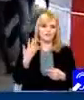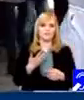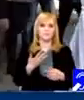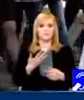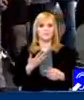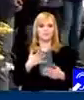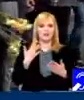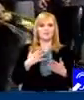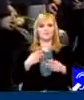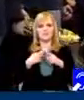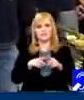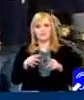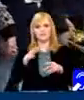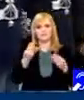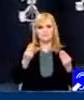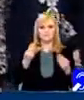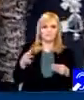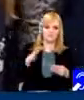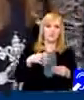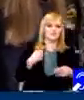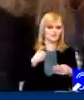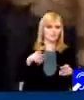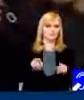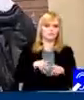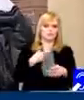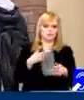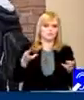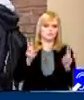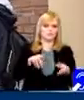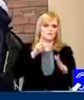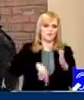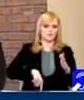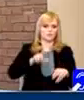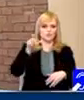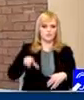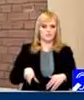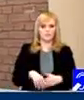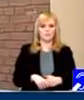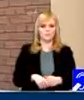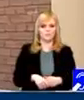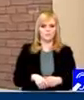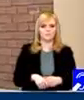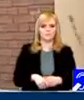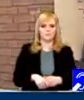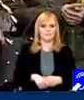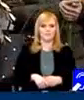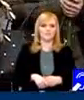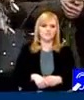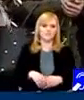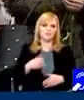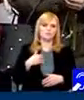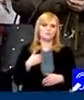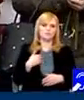credință adevărată și dacă ne străduim, putem rămâne într-un spirit creștin. Semnifică unitatea,